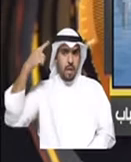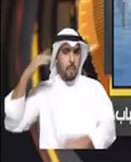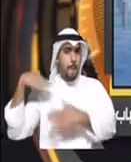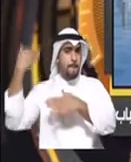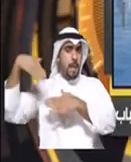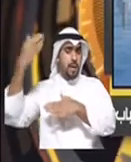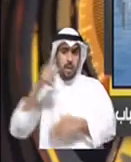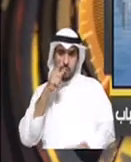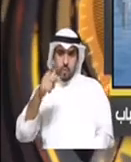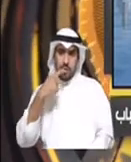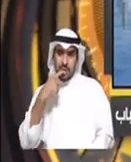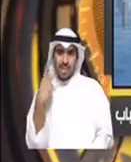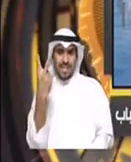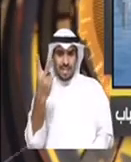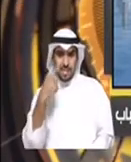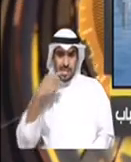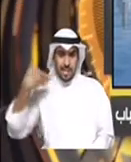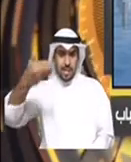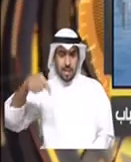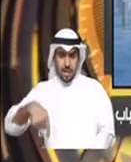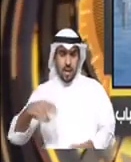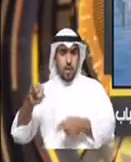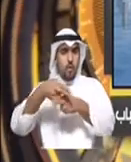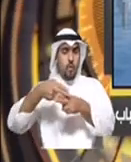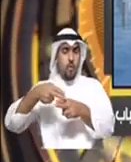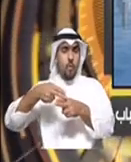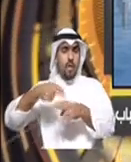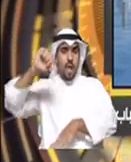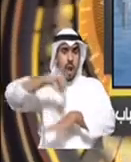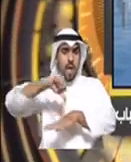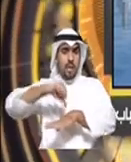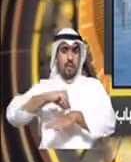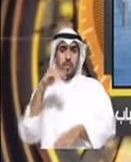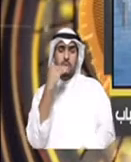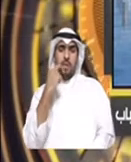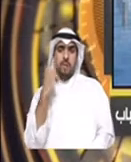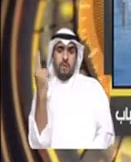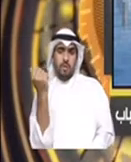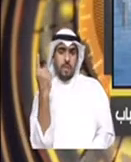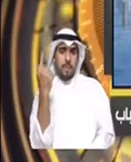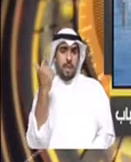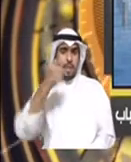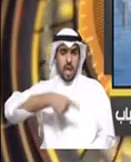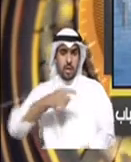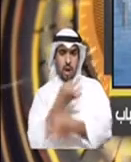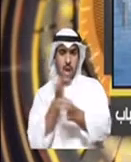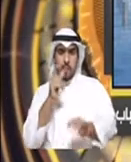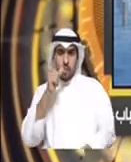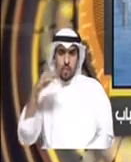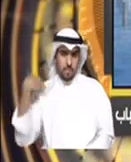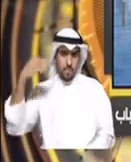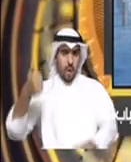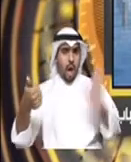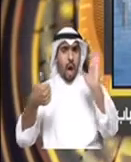إن شاء الله تمهيدا للكويت عاصمة الشباب في عام 2017 أن نوصل للمراتب الأولى بإذن الله تعالى